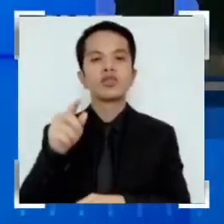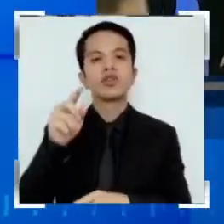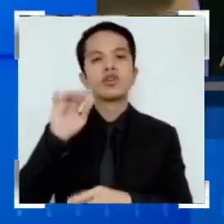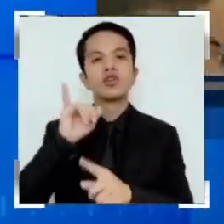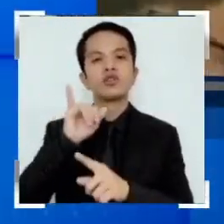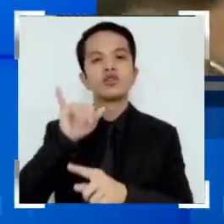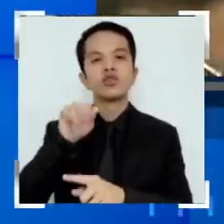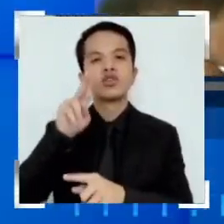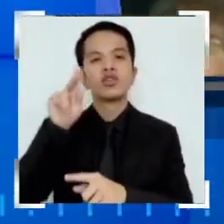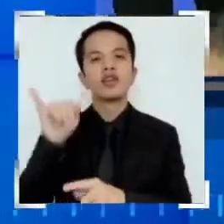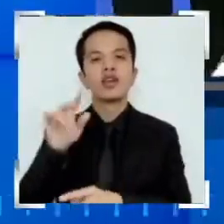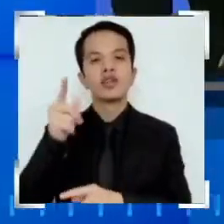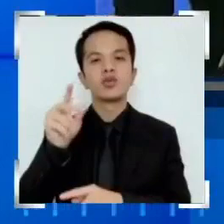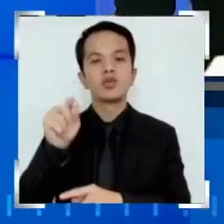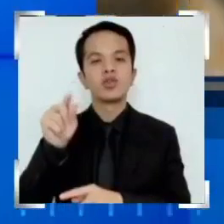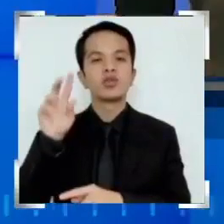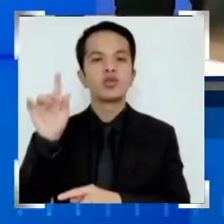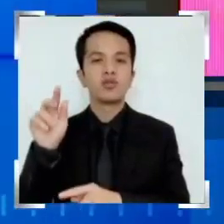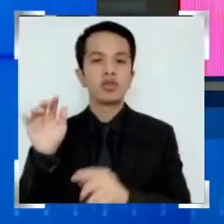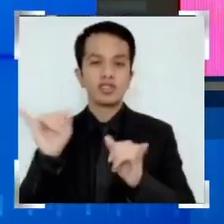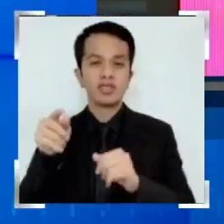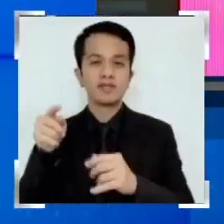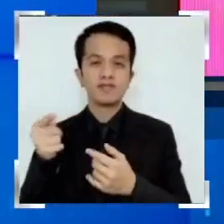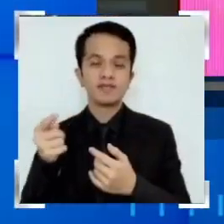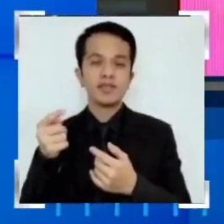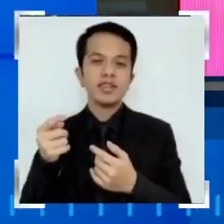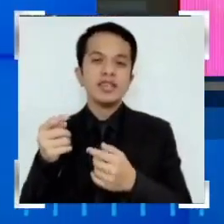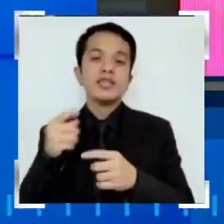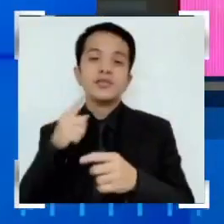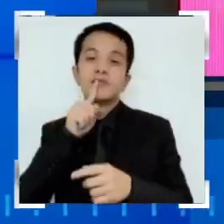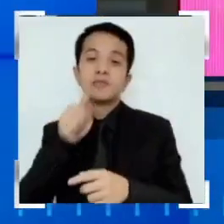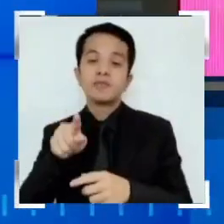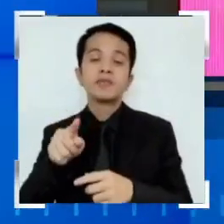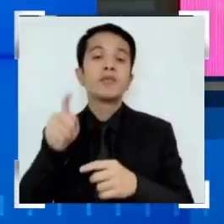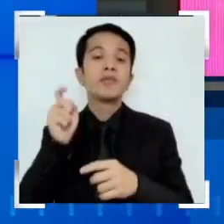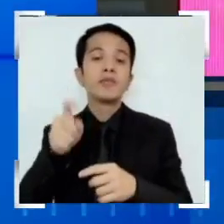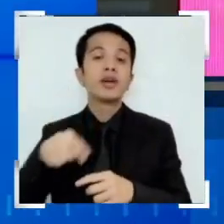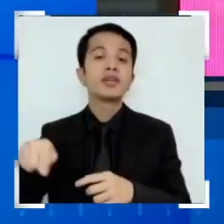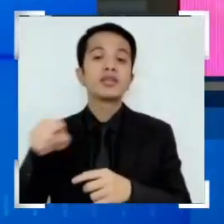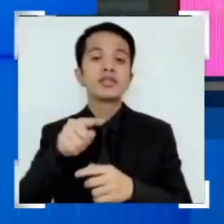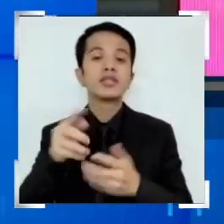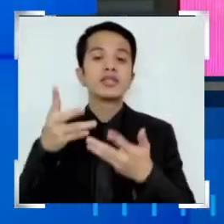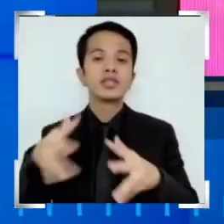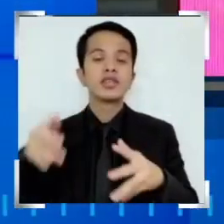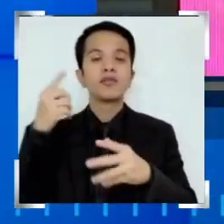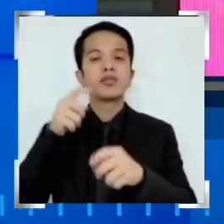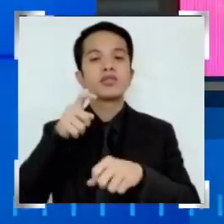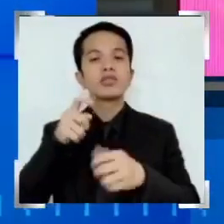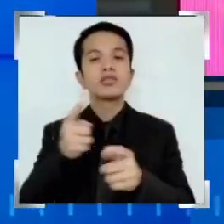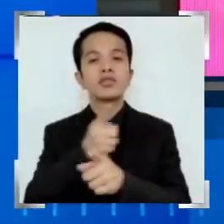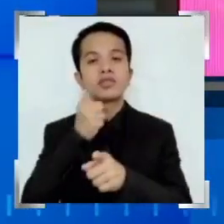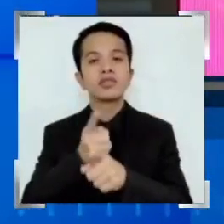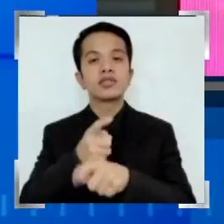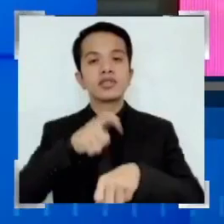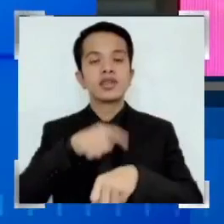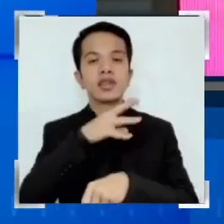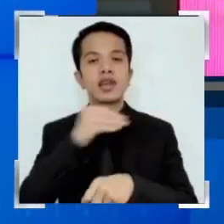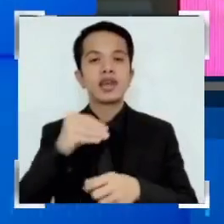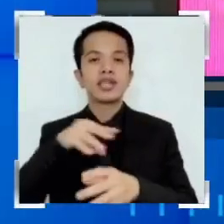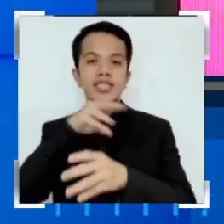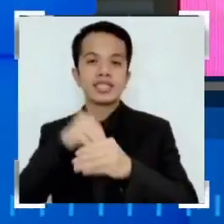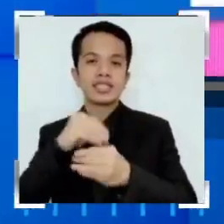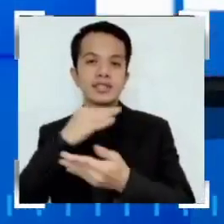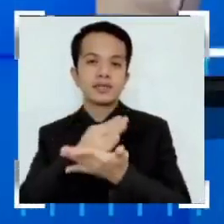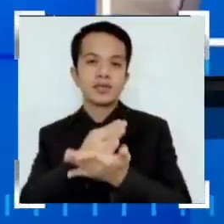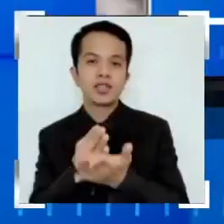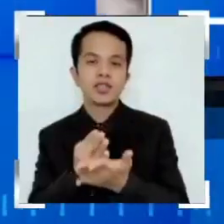Public Works and Highways, inutos ng Pangulo na dapat natatapos sa tamang oras at pasok sa budget ang mga proyekto